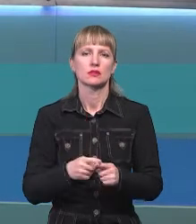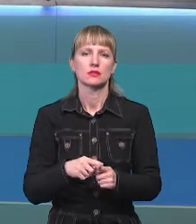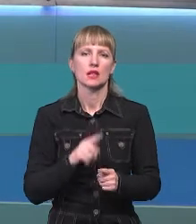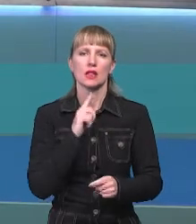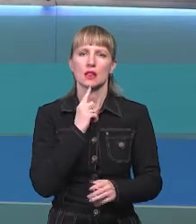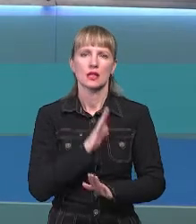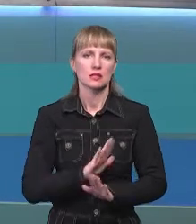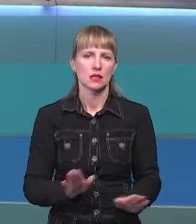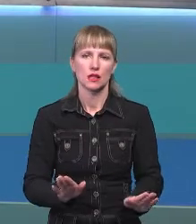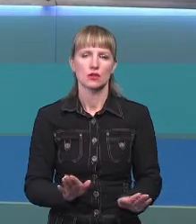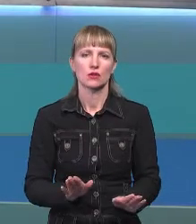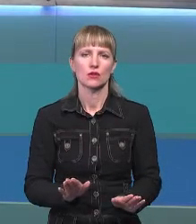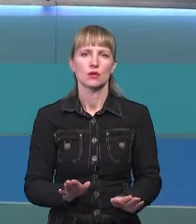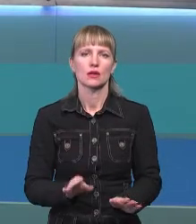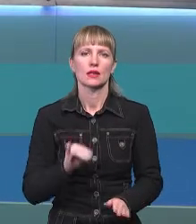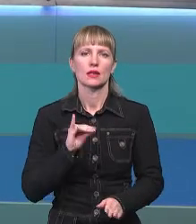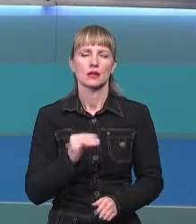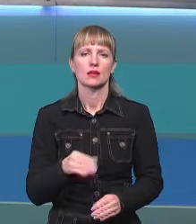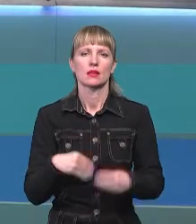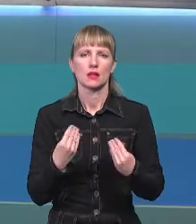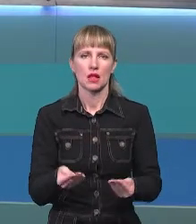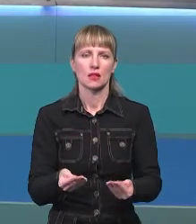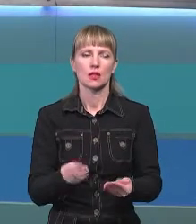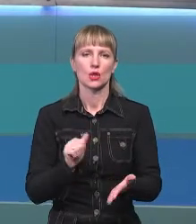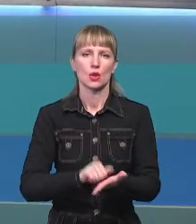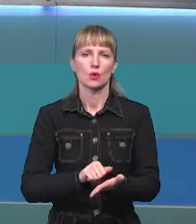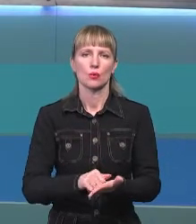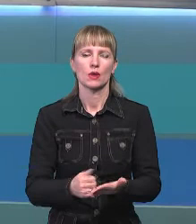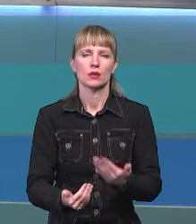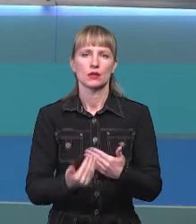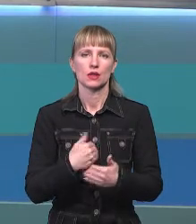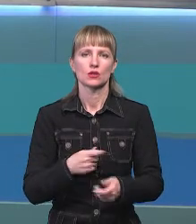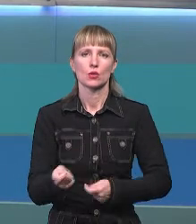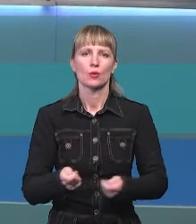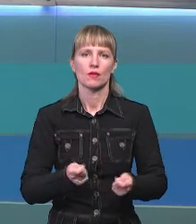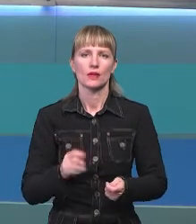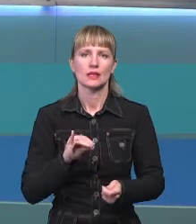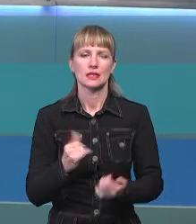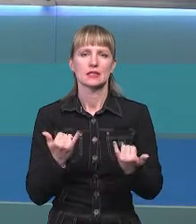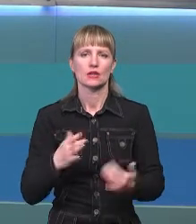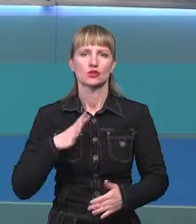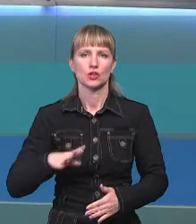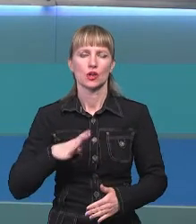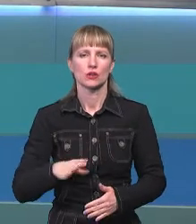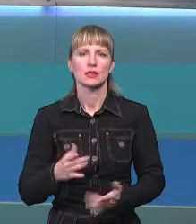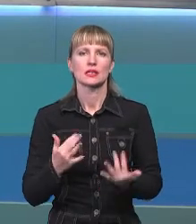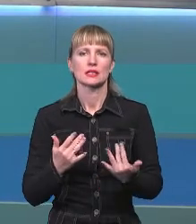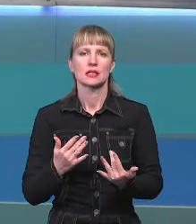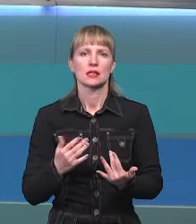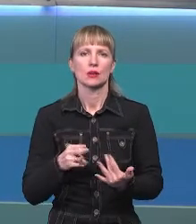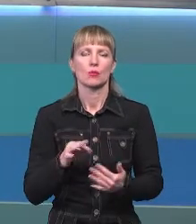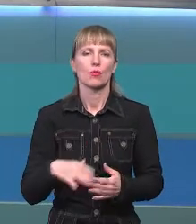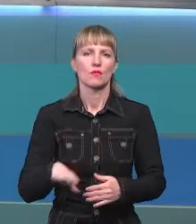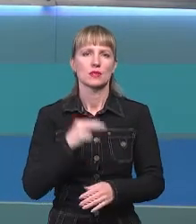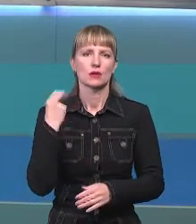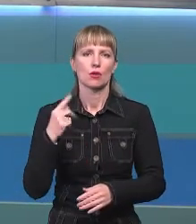зовсім не складно. І подали все-таки документи до нашого регіонального управління і зараз чекають. Скільки по